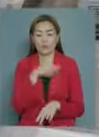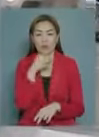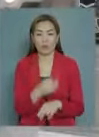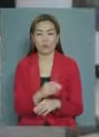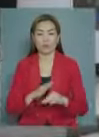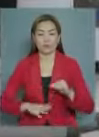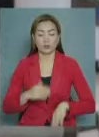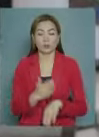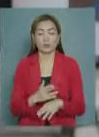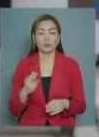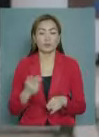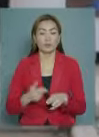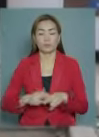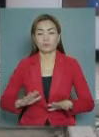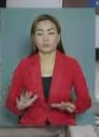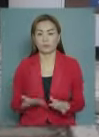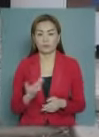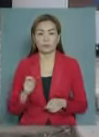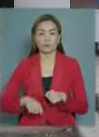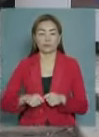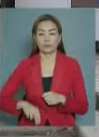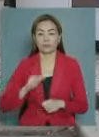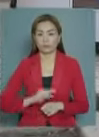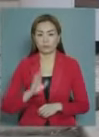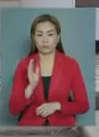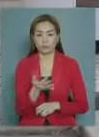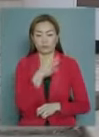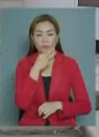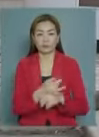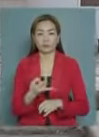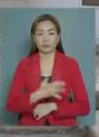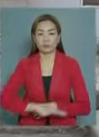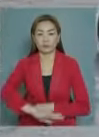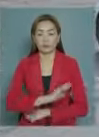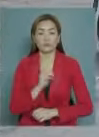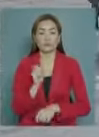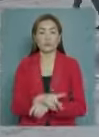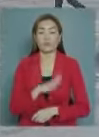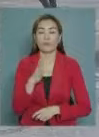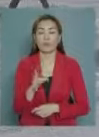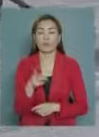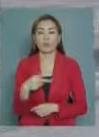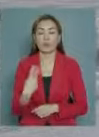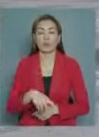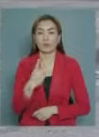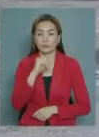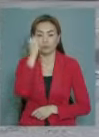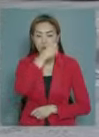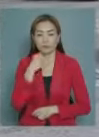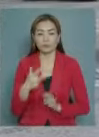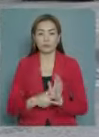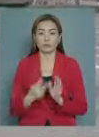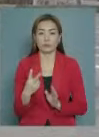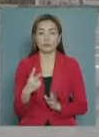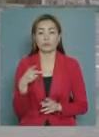департаменті мамандары кедергілерді орнату үшін тексерістер жүргізіп, жауапты мекемелерге нұсқама береді. 2021 жылы